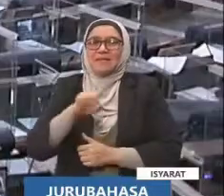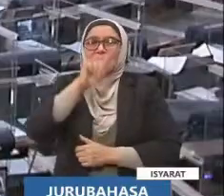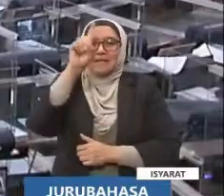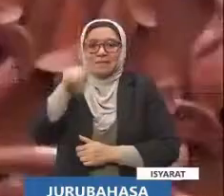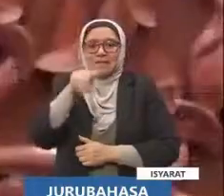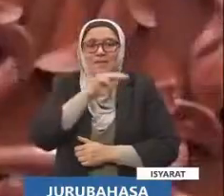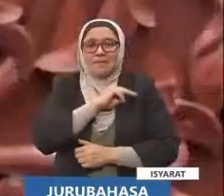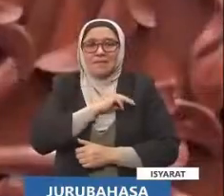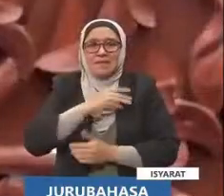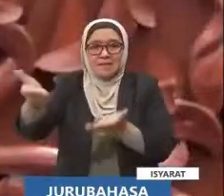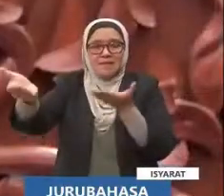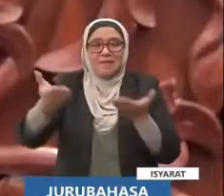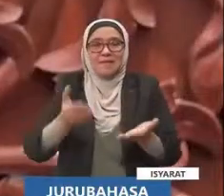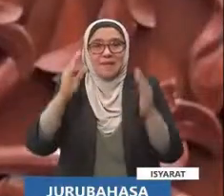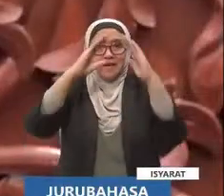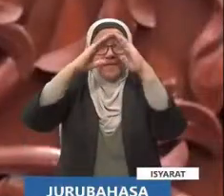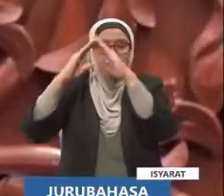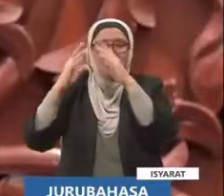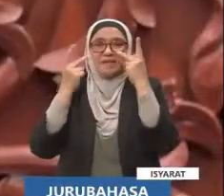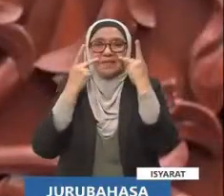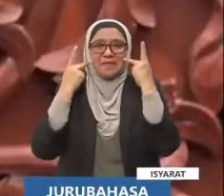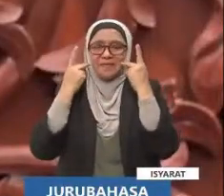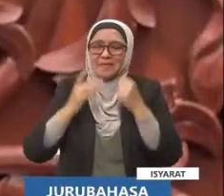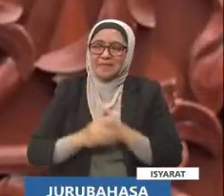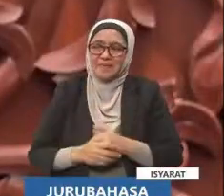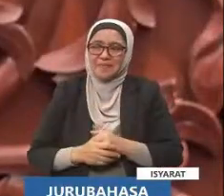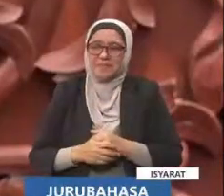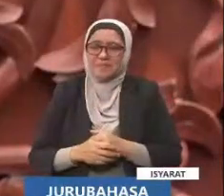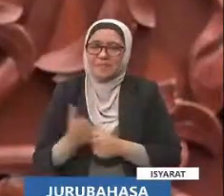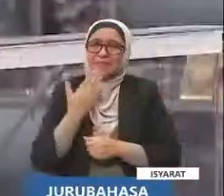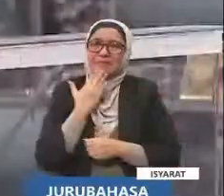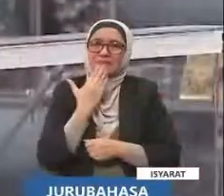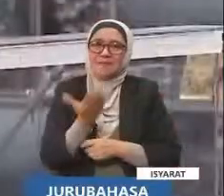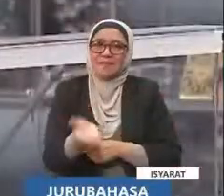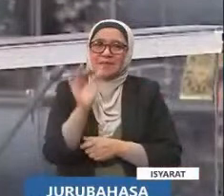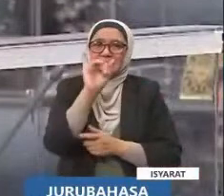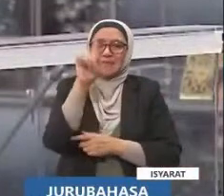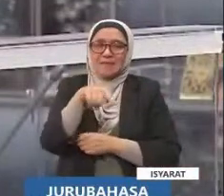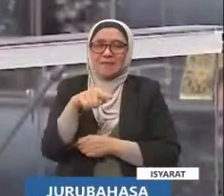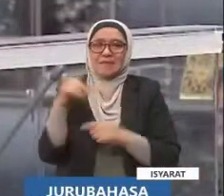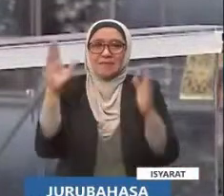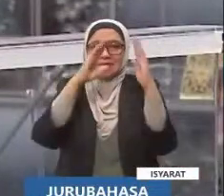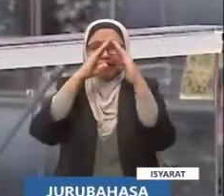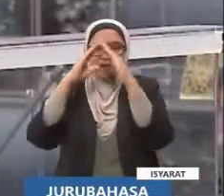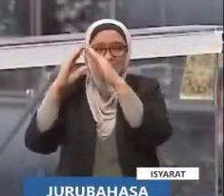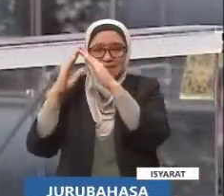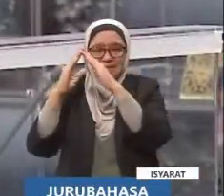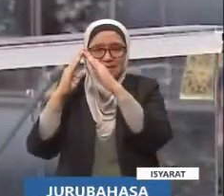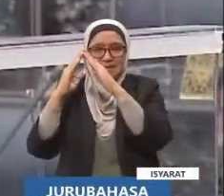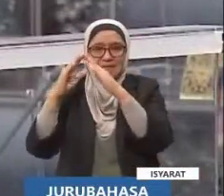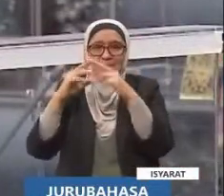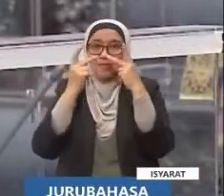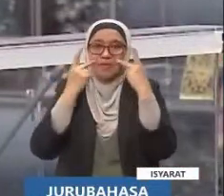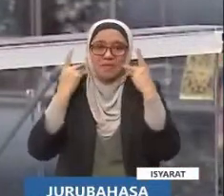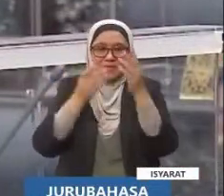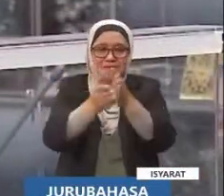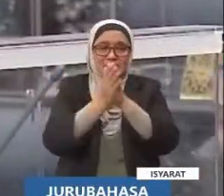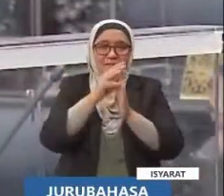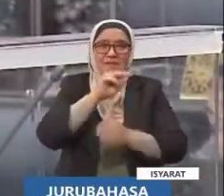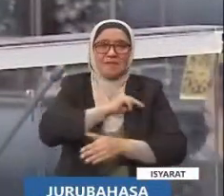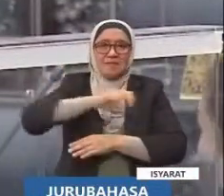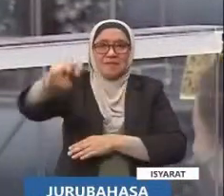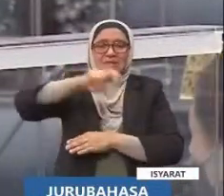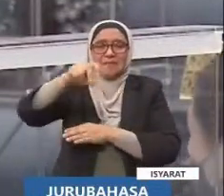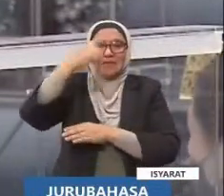saya jemput yang berhormat Banda kucing Cuma kaget one two banyak kucing minta menteri pengangkutan menyatakan